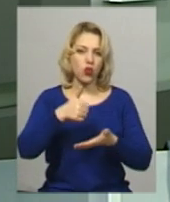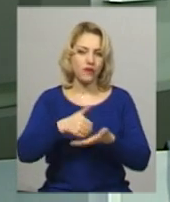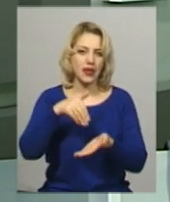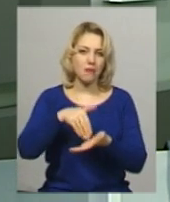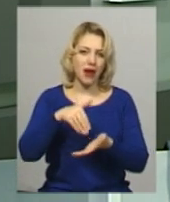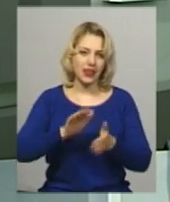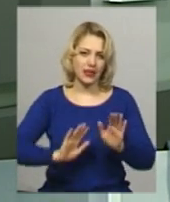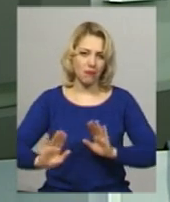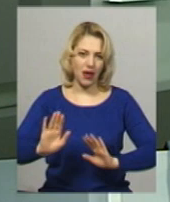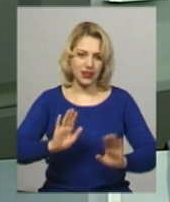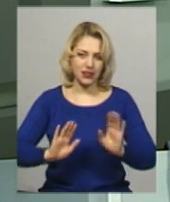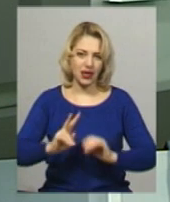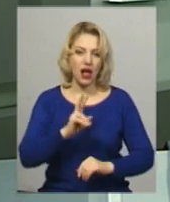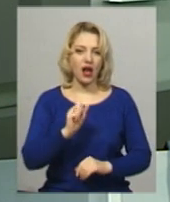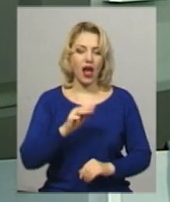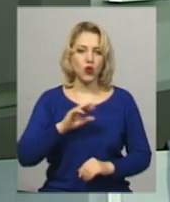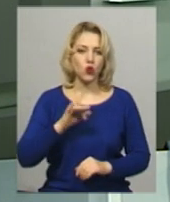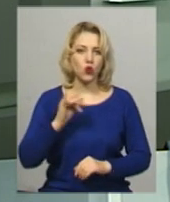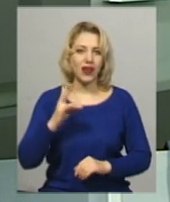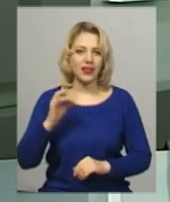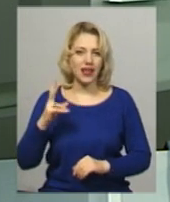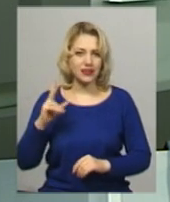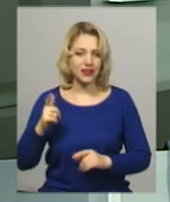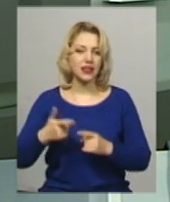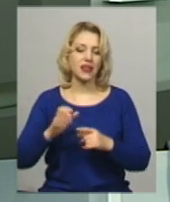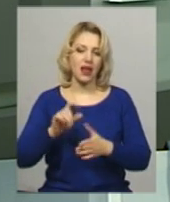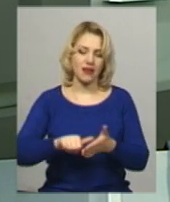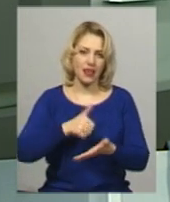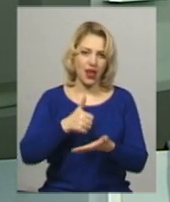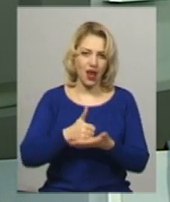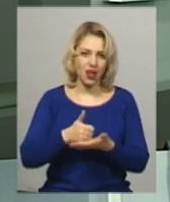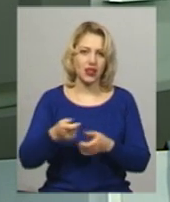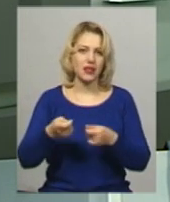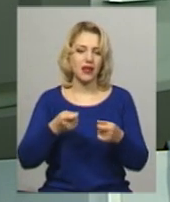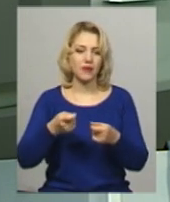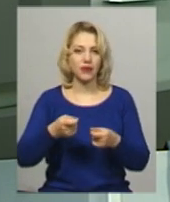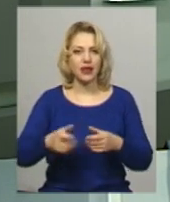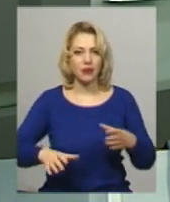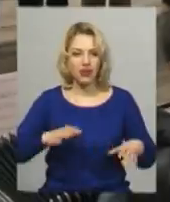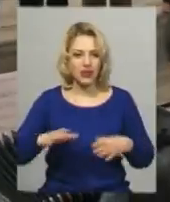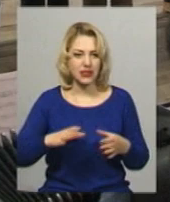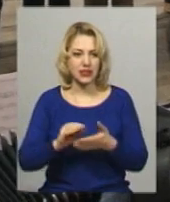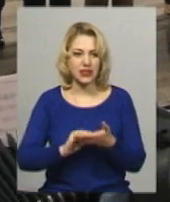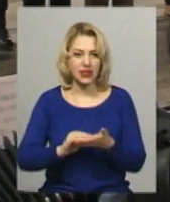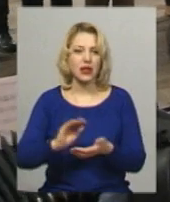танцю «Козаки Поділля» Сергій Качуринець. На генеральній репетиції концерту побувала наша знімальна група.